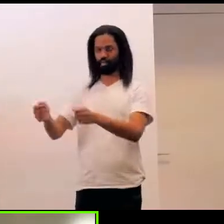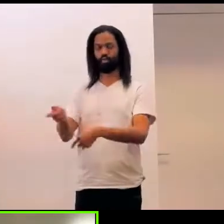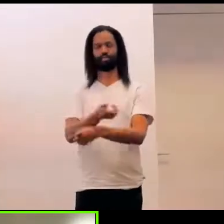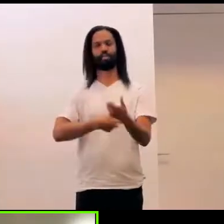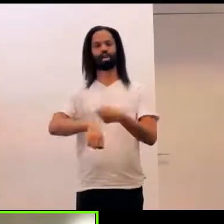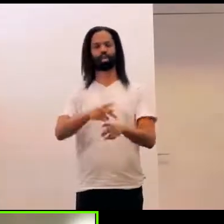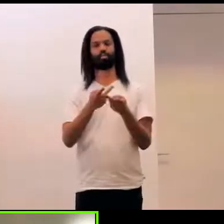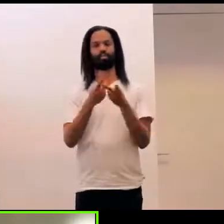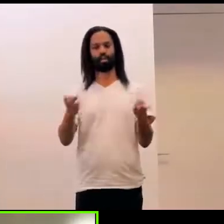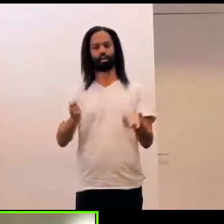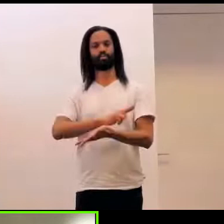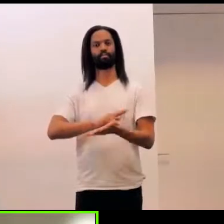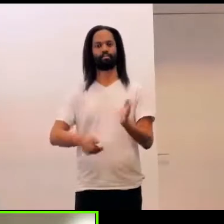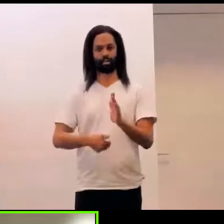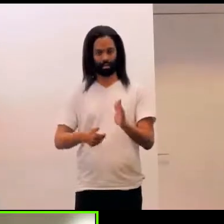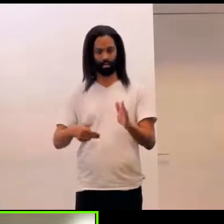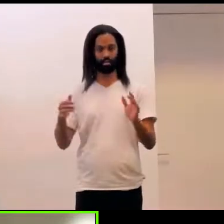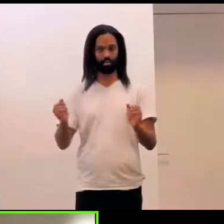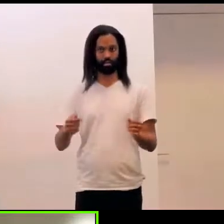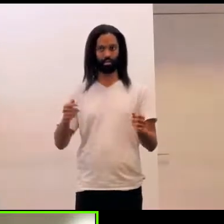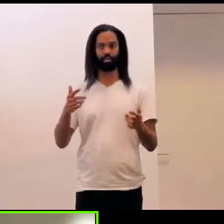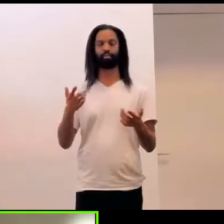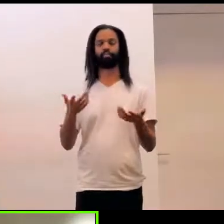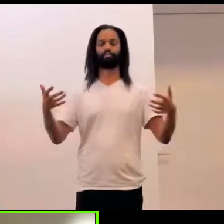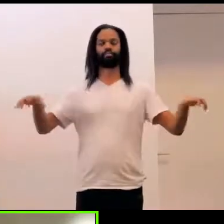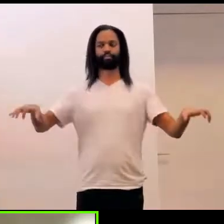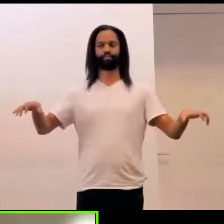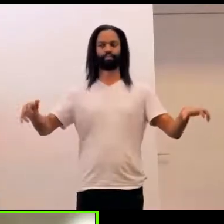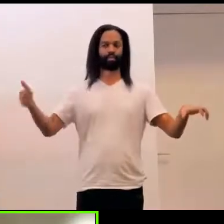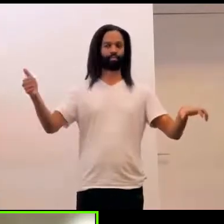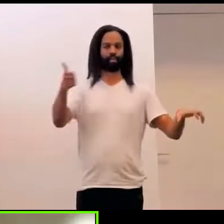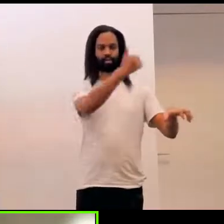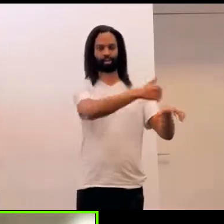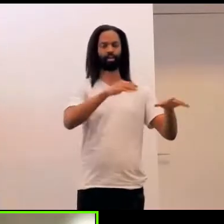pour le compte des deux alliés. Je vous remercie.